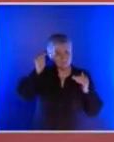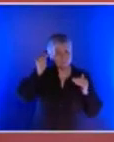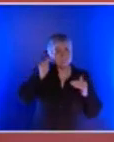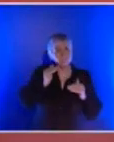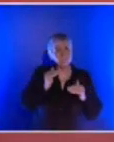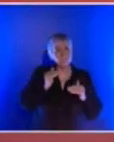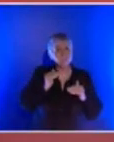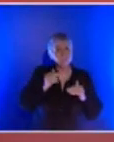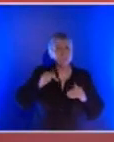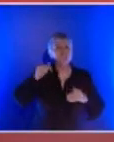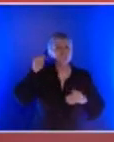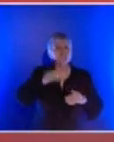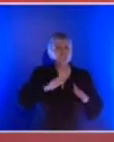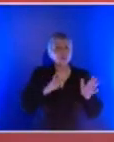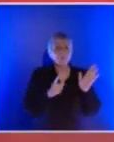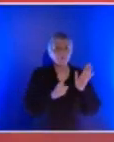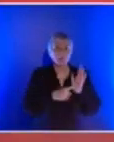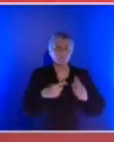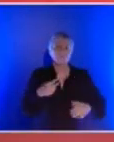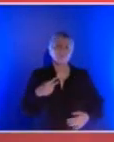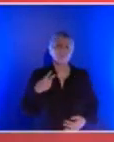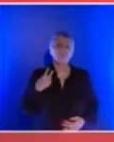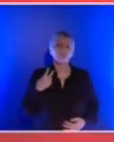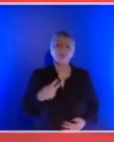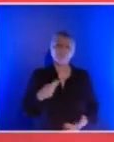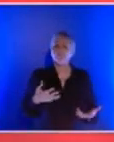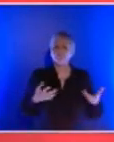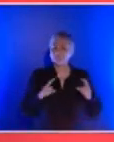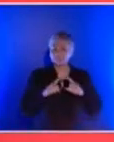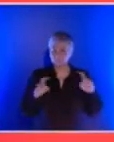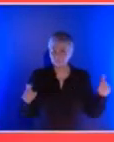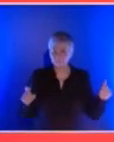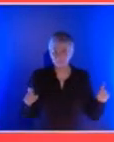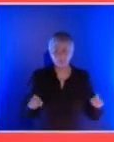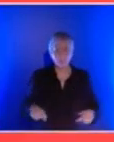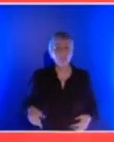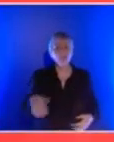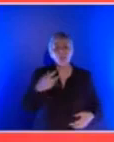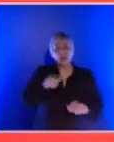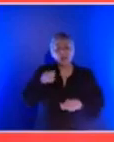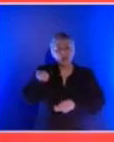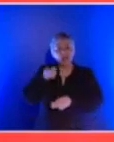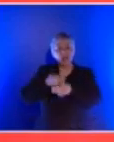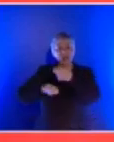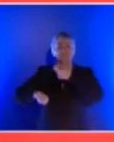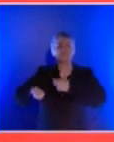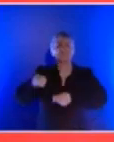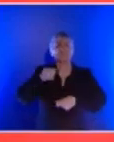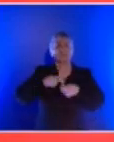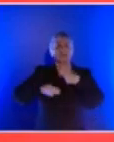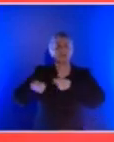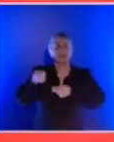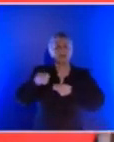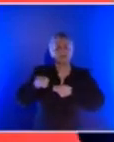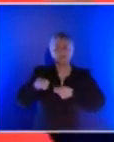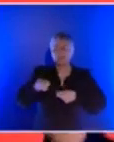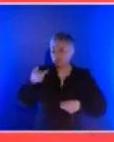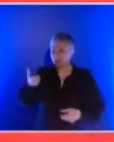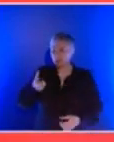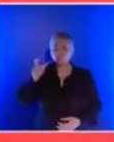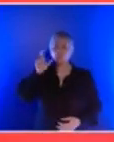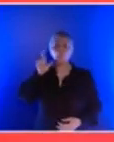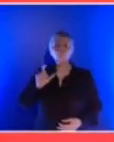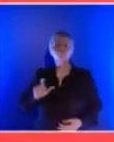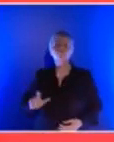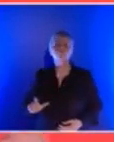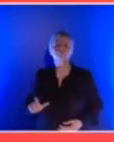ενός βασικού λόγου που προείπα, που είναι ότι οι επιχειρήσεις και οι πλούσιοι στην περίοδο